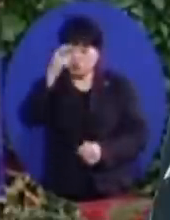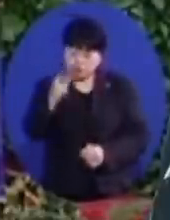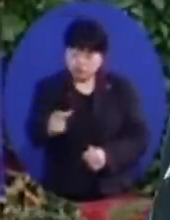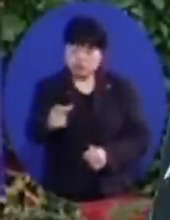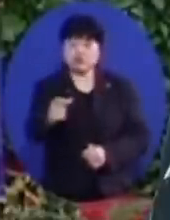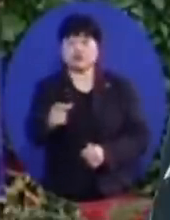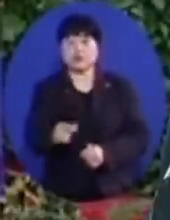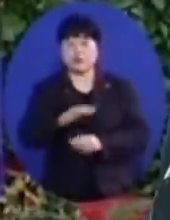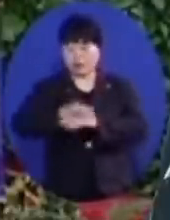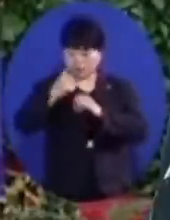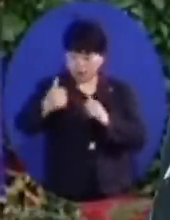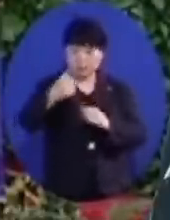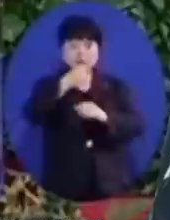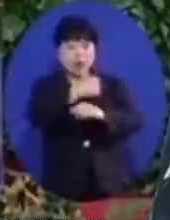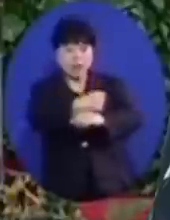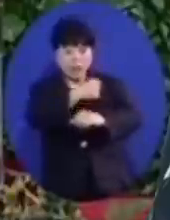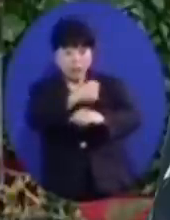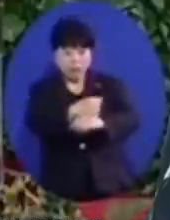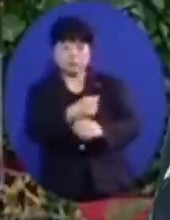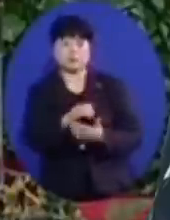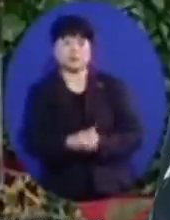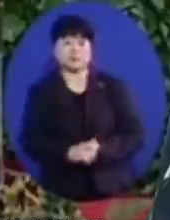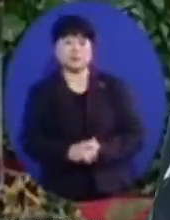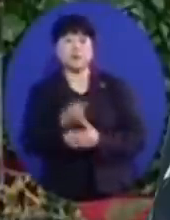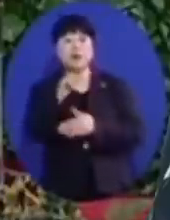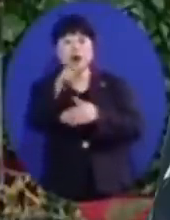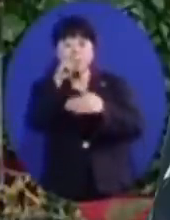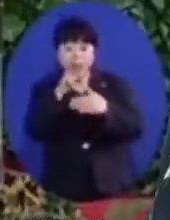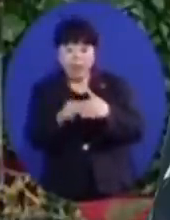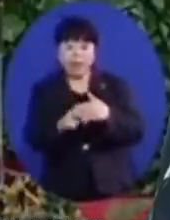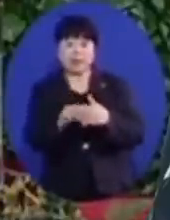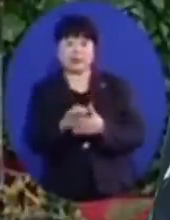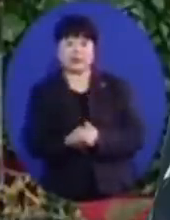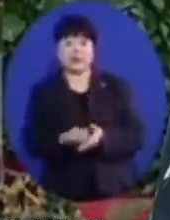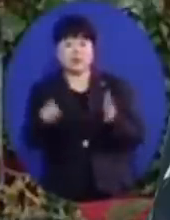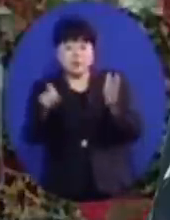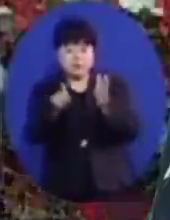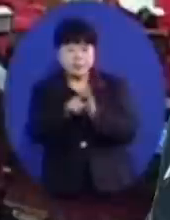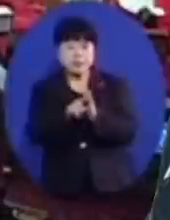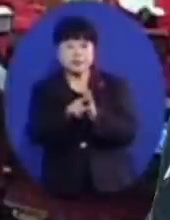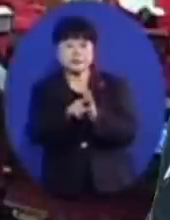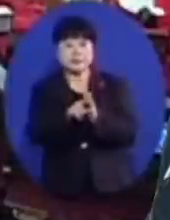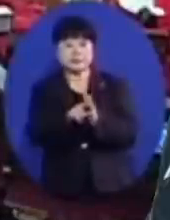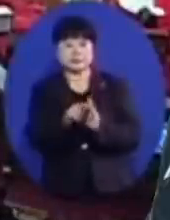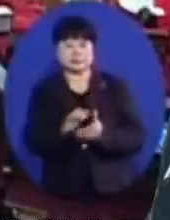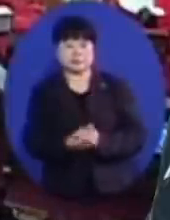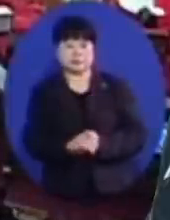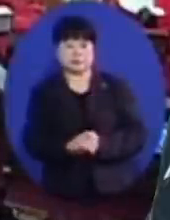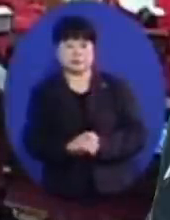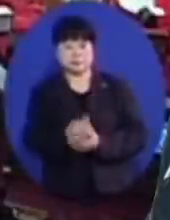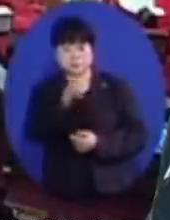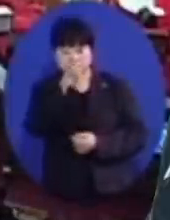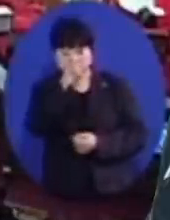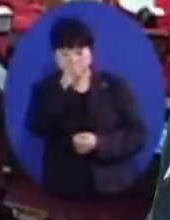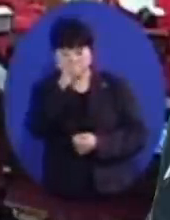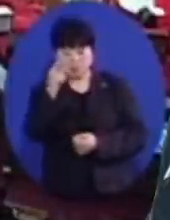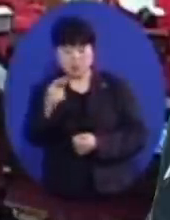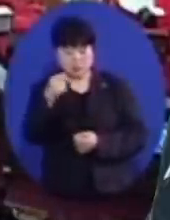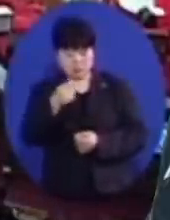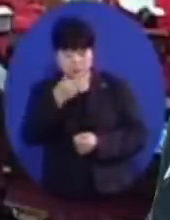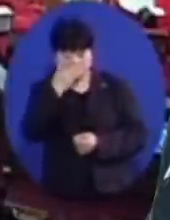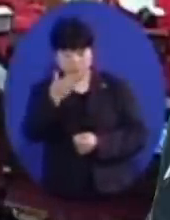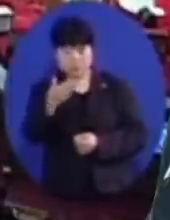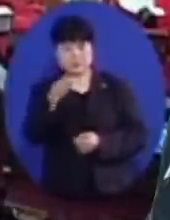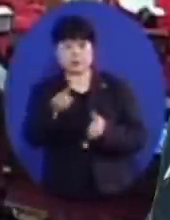하여 그를 대적하라 우리 마음속에 믿으려면 믿을 수 있고 믿으려면 안 믿을 수 있는 것입니다